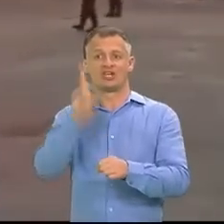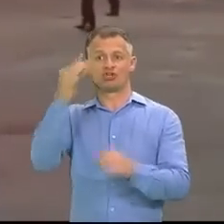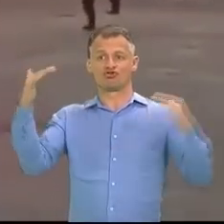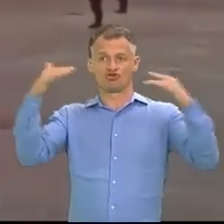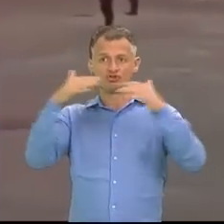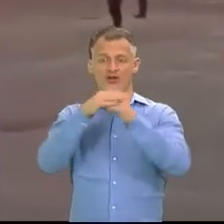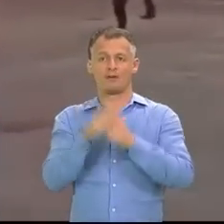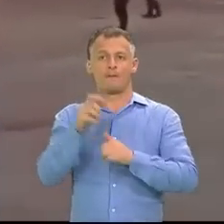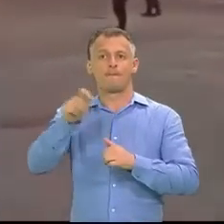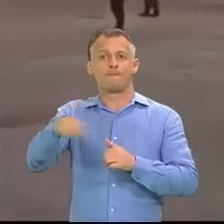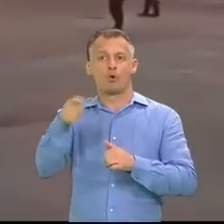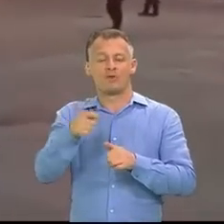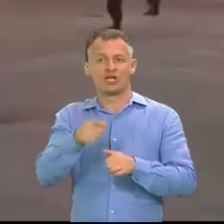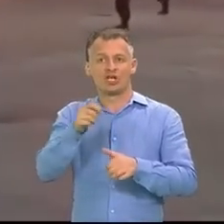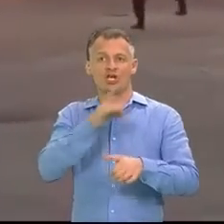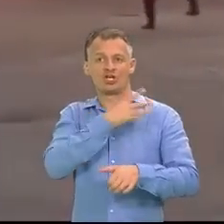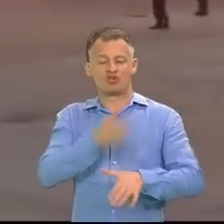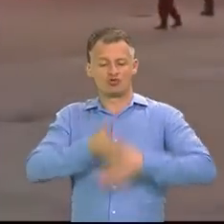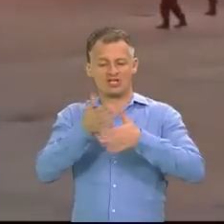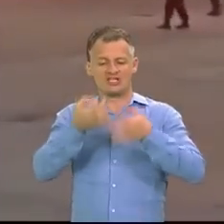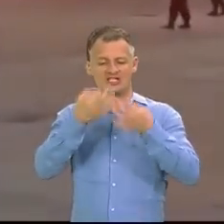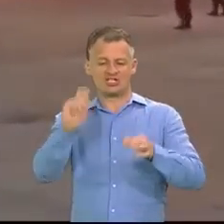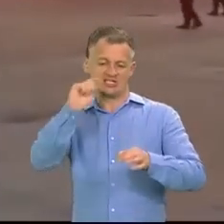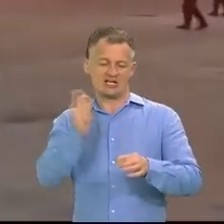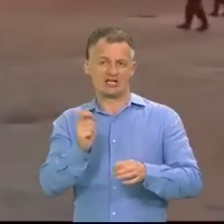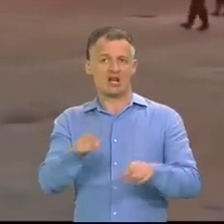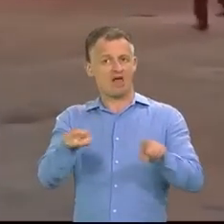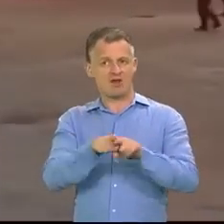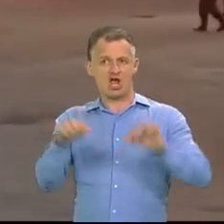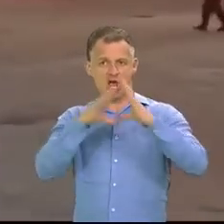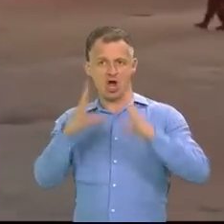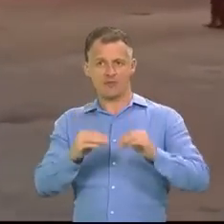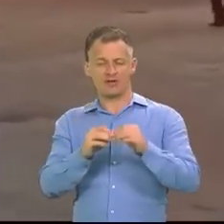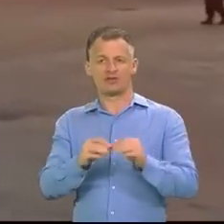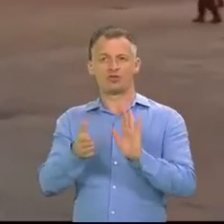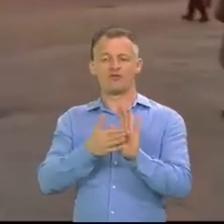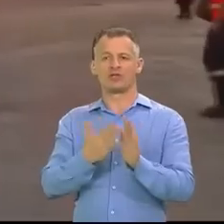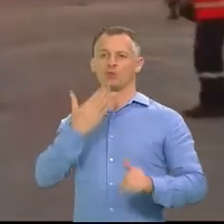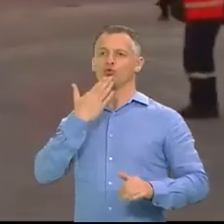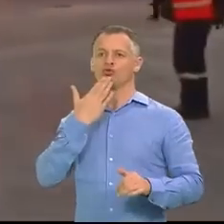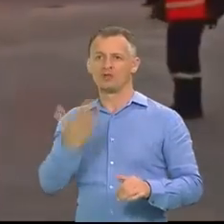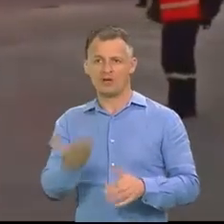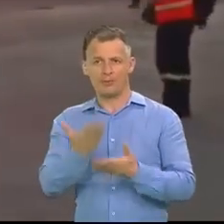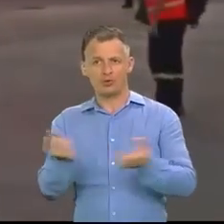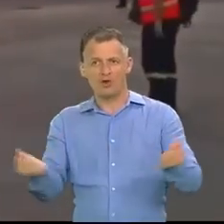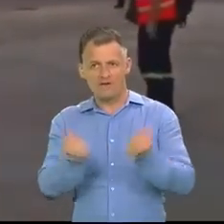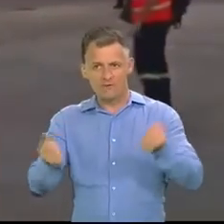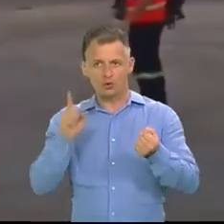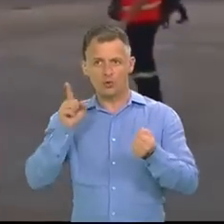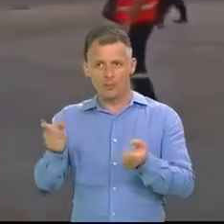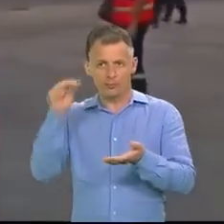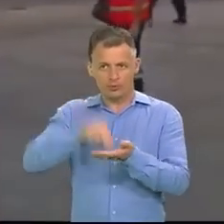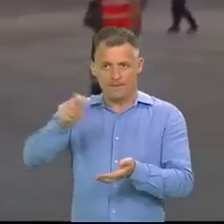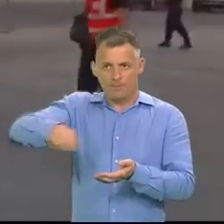sunt ajutați de colegi din alte 10 țări, printre care și România. În semn de recunoștință pentru intervențiile și efortul depus, salvatorii noștri